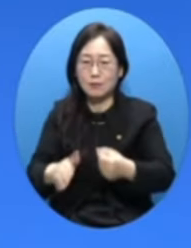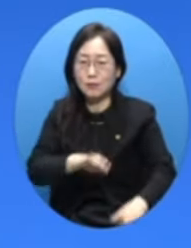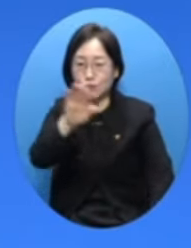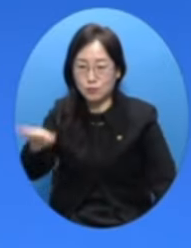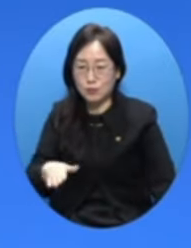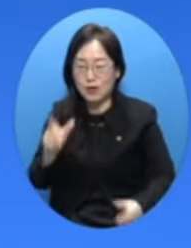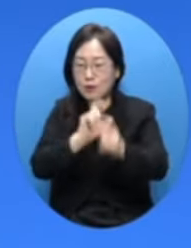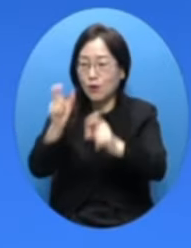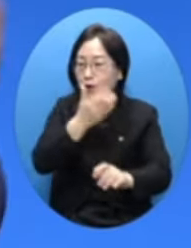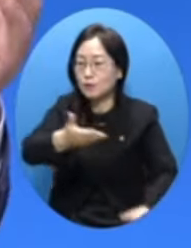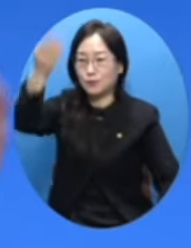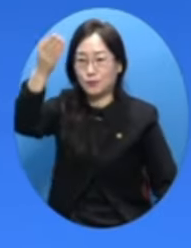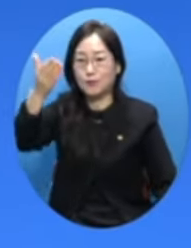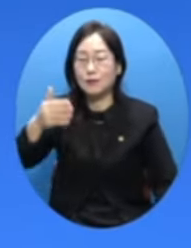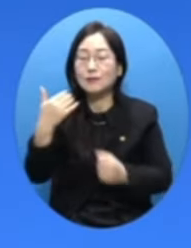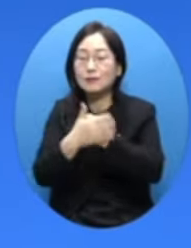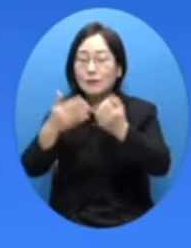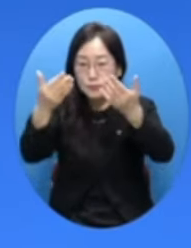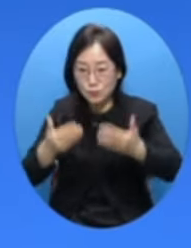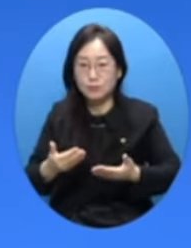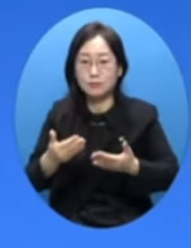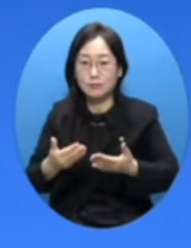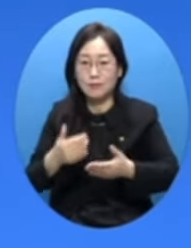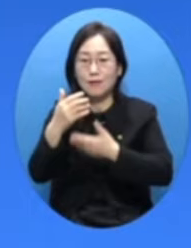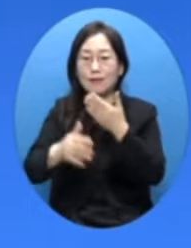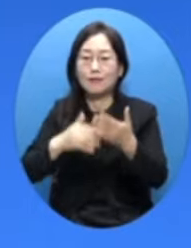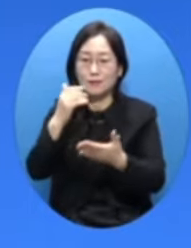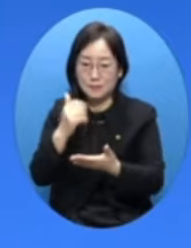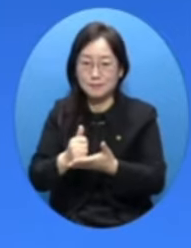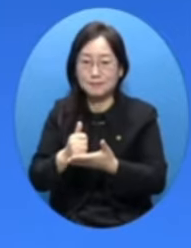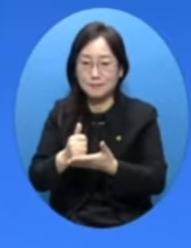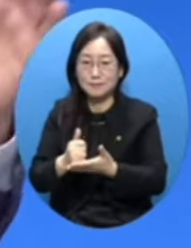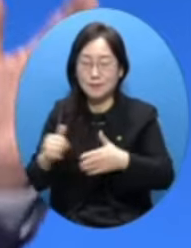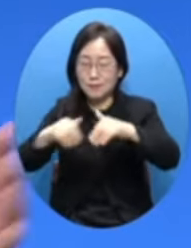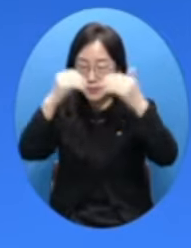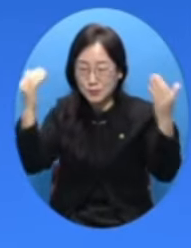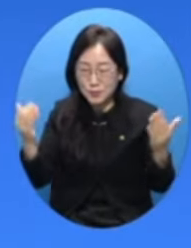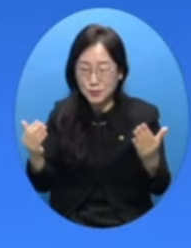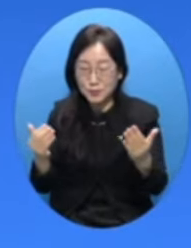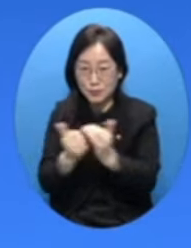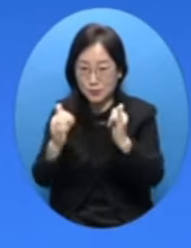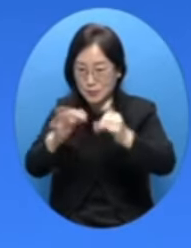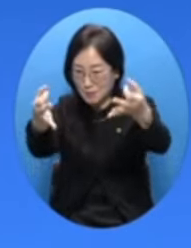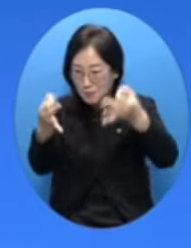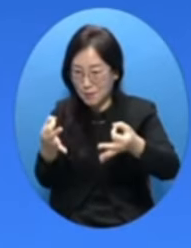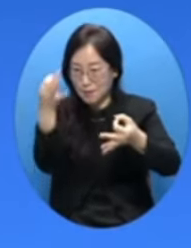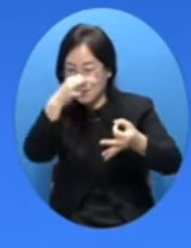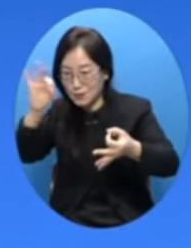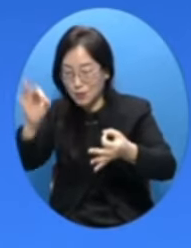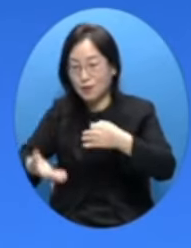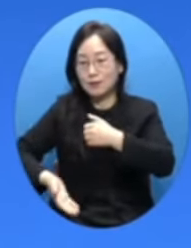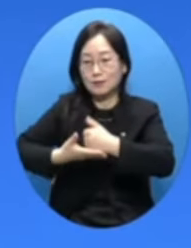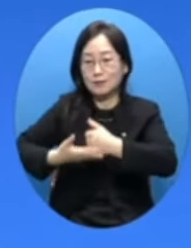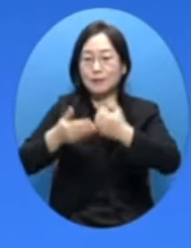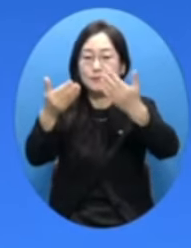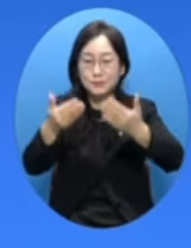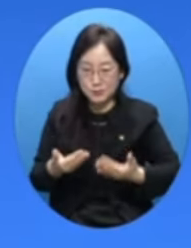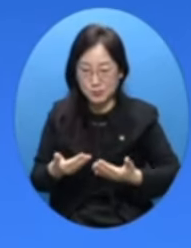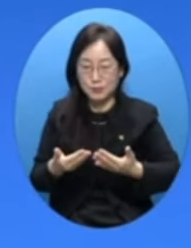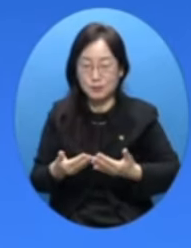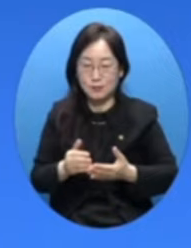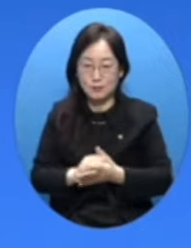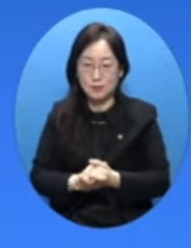더 높여주시고 우리를 더해주시고 하나님께서 모든 사람 앞에 인정받고 칭찬받게 만들어 주시는